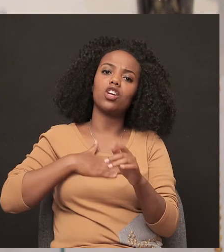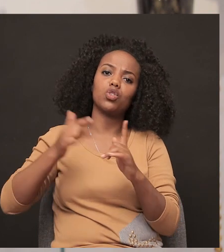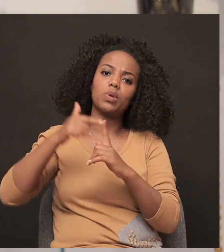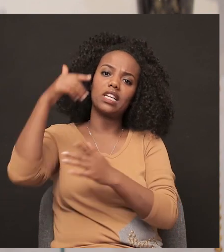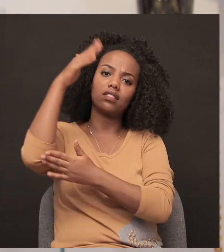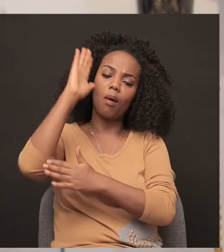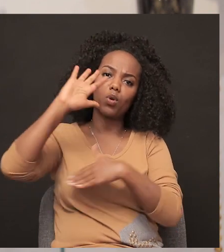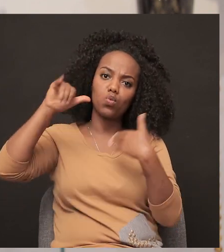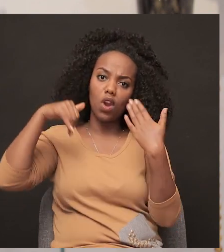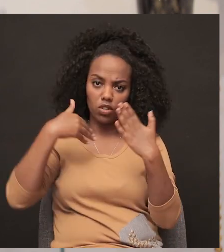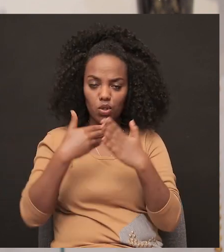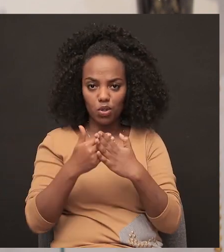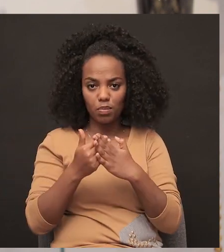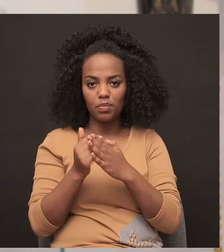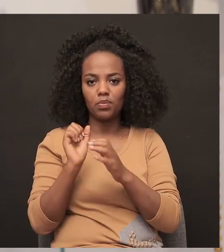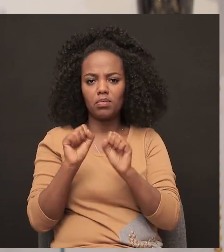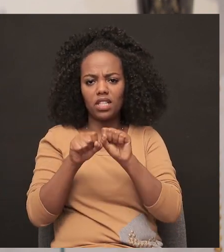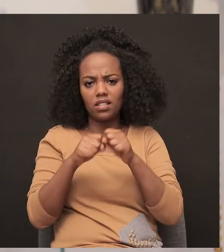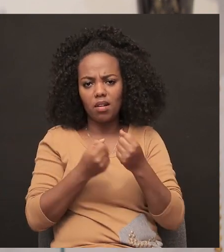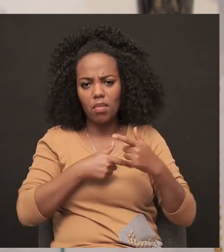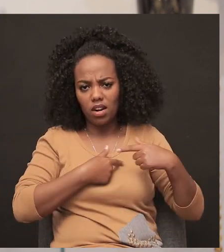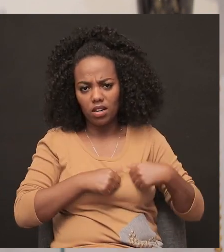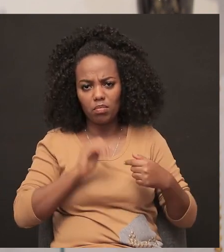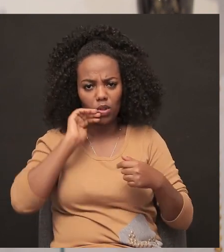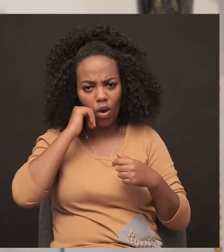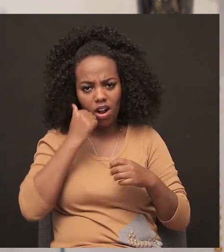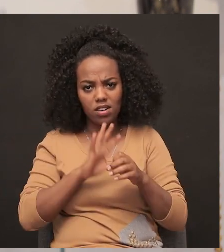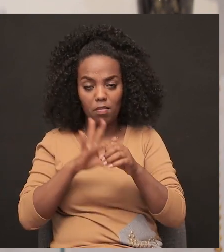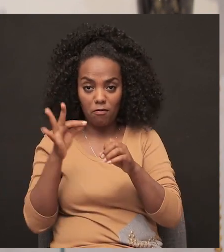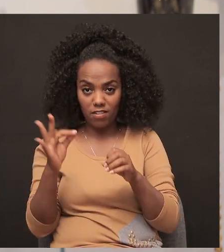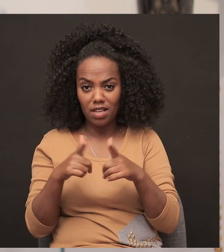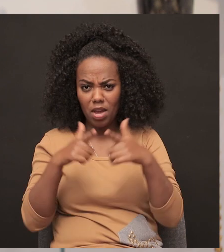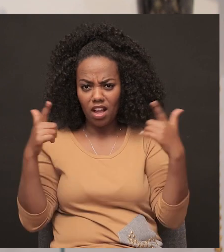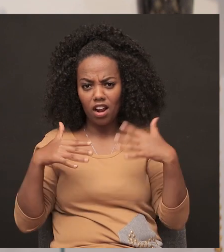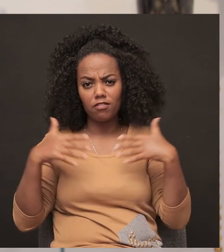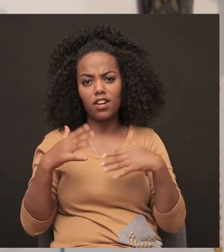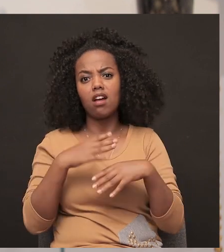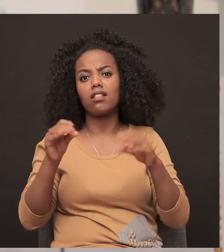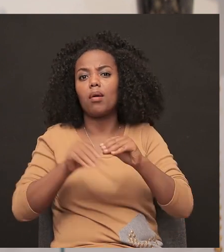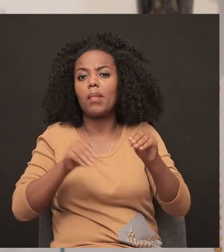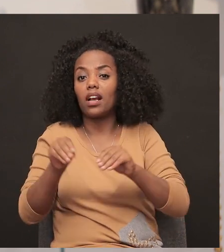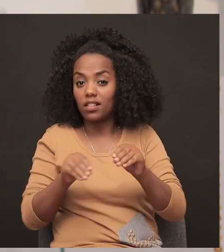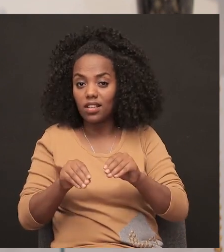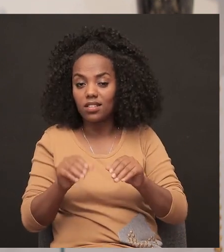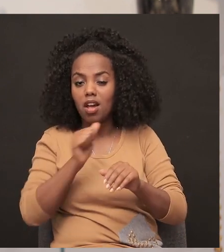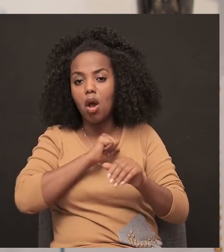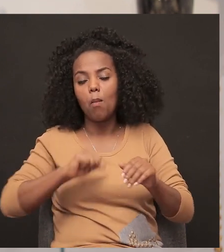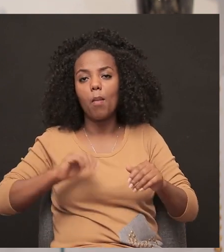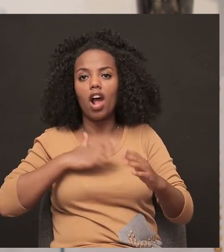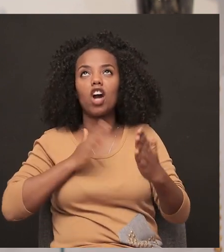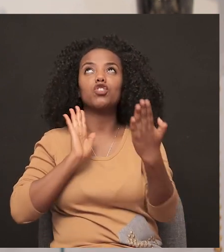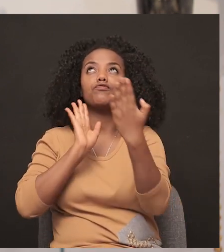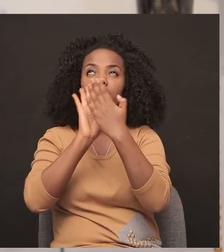እግዚአብሔር ሁላችንም በተሰበረ ልብ በተዋረደ መንፈስ በታላቅ ፍርሃትና መንቀጥቀጥ በአምላካችን